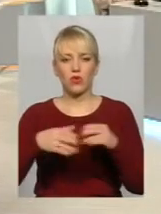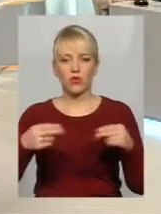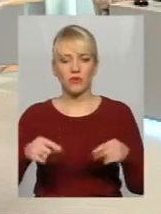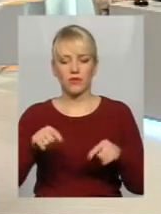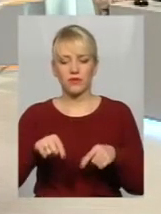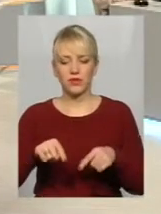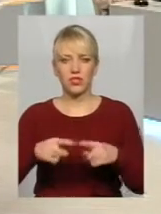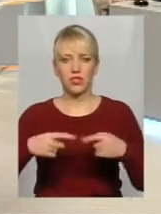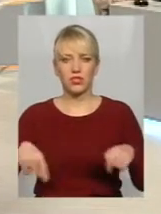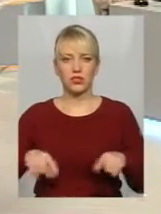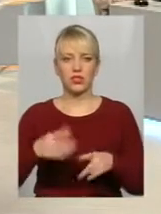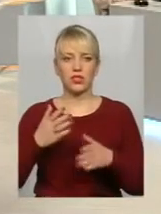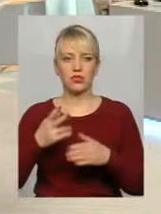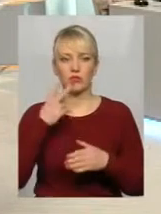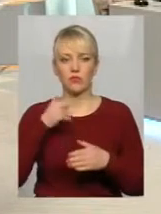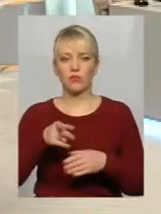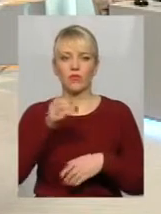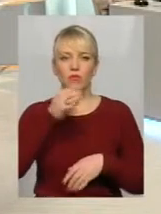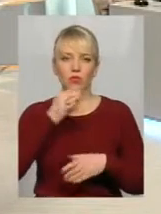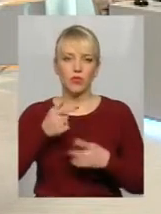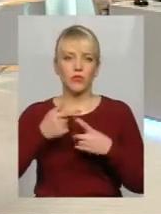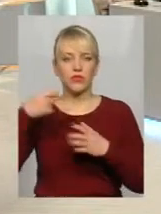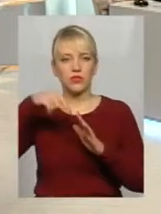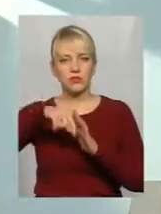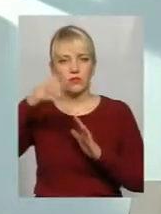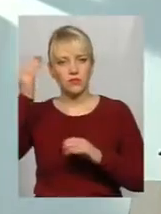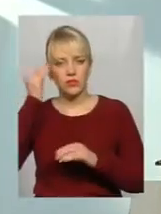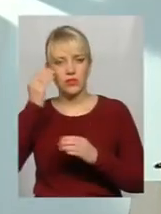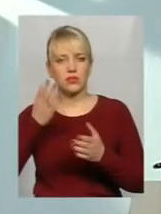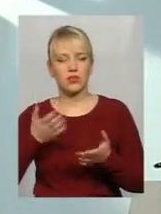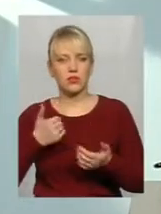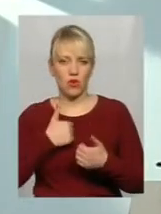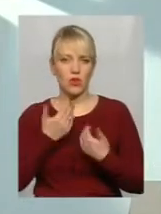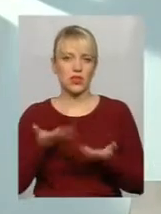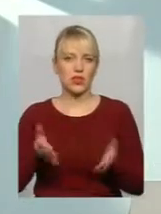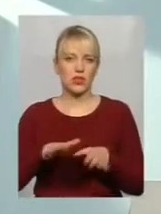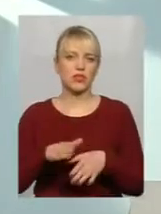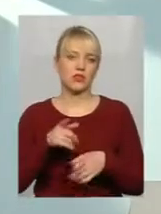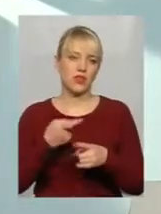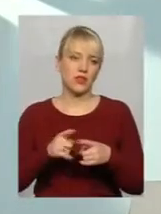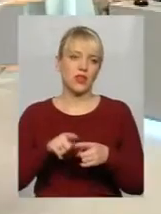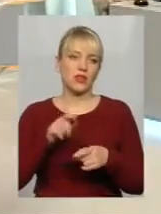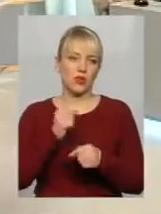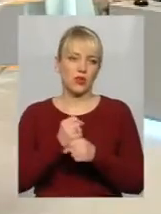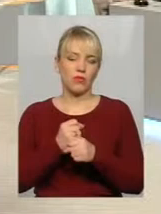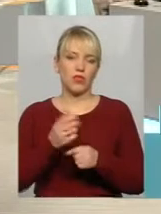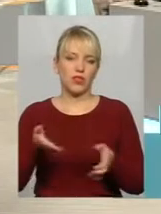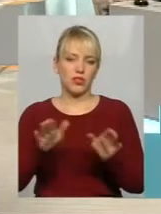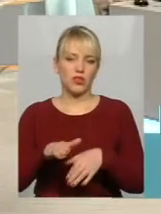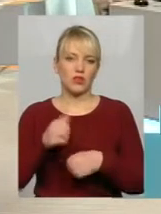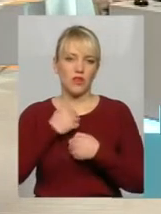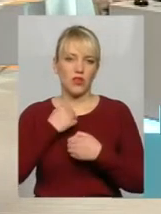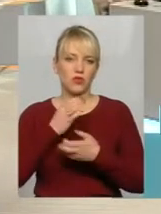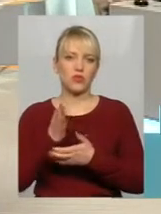побачать, що да, для них це сенс життя, вони можуть там залишитися, вони роблять такий крок і залишаються на військову службу за